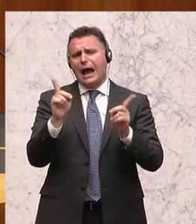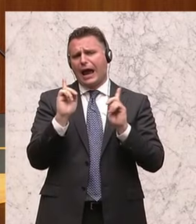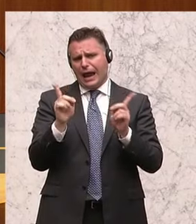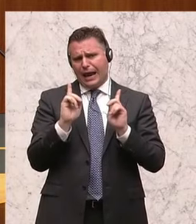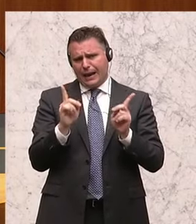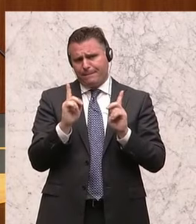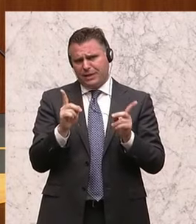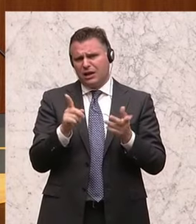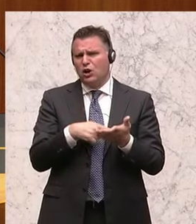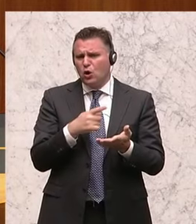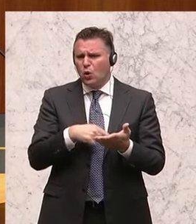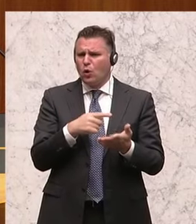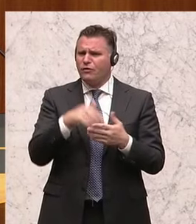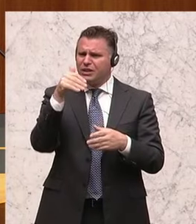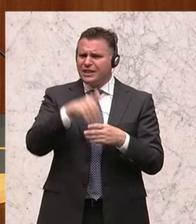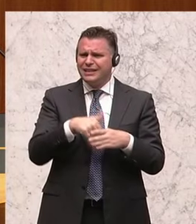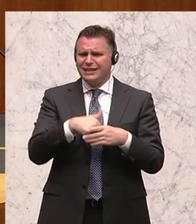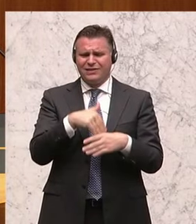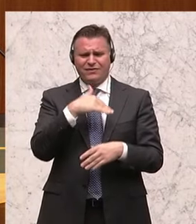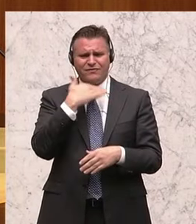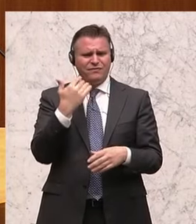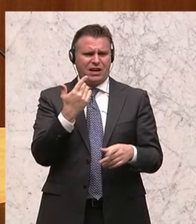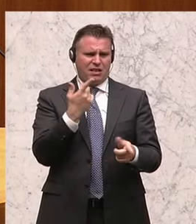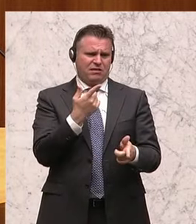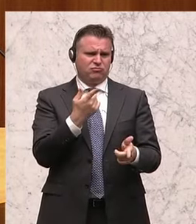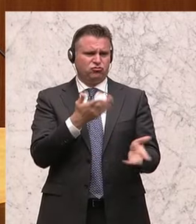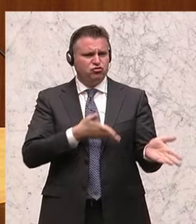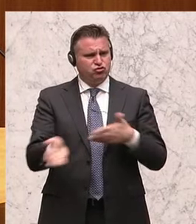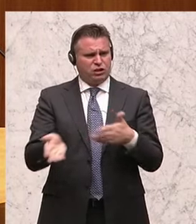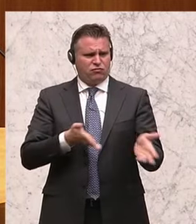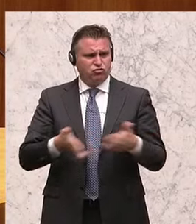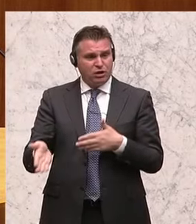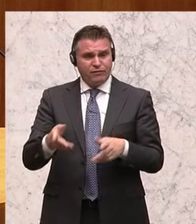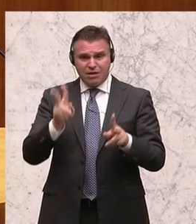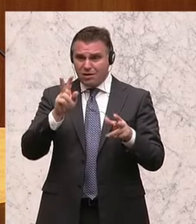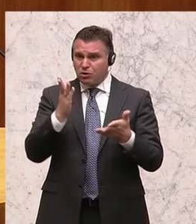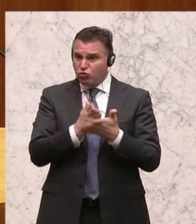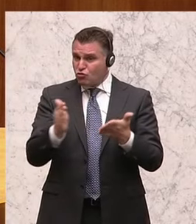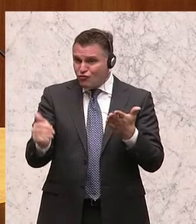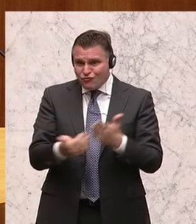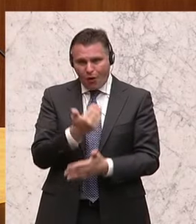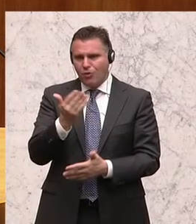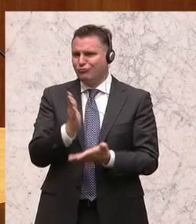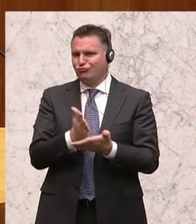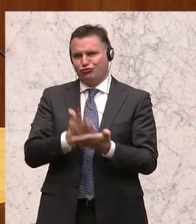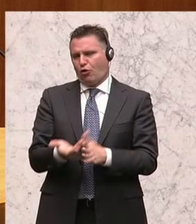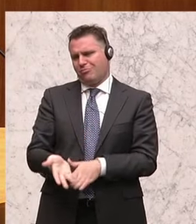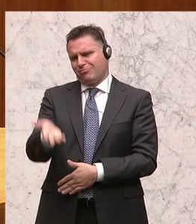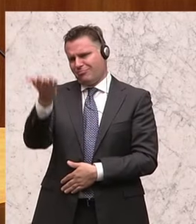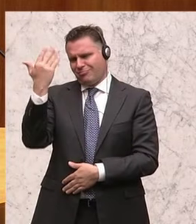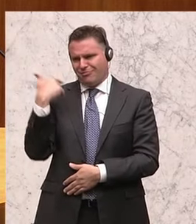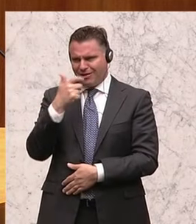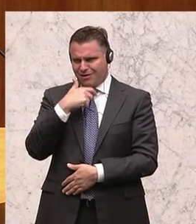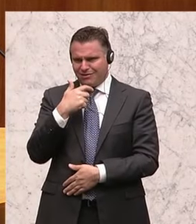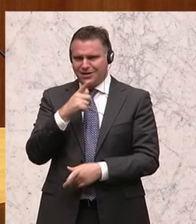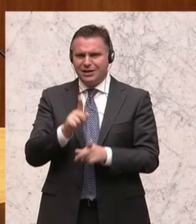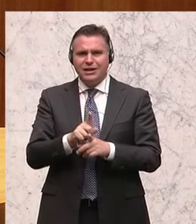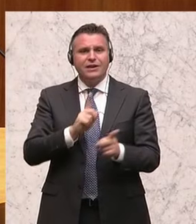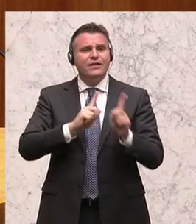oft zitierten Missstände wären. Und die Missstände sind ja nicht neu, die sind ja schon länger da. Und lieber